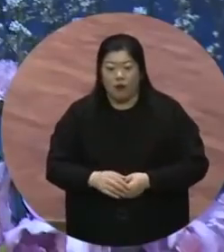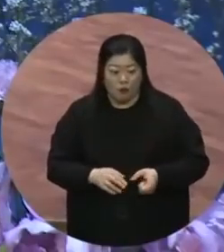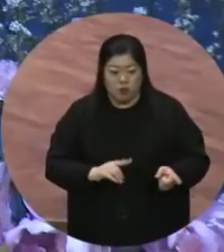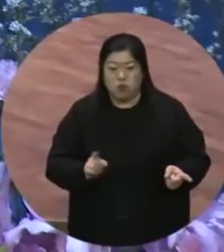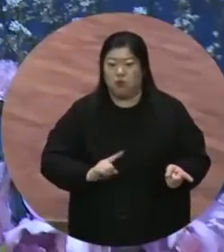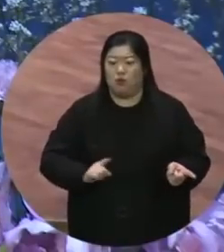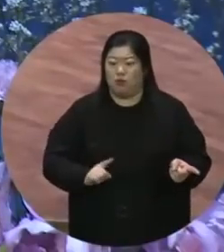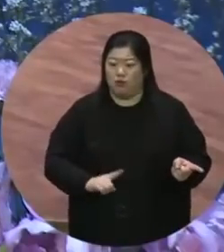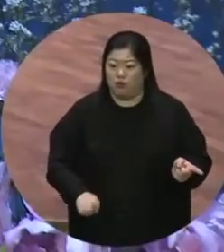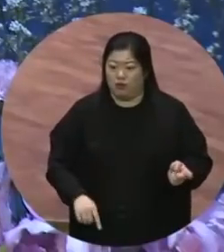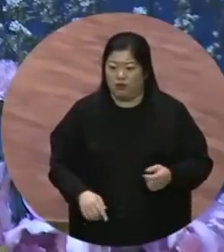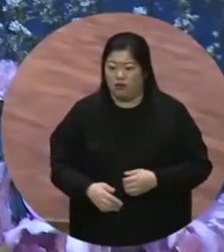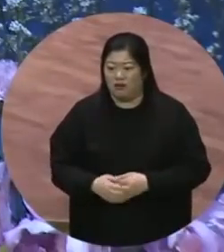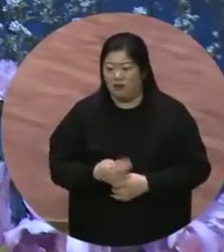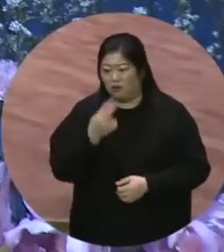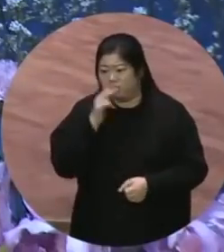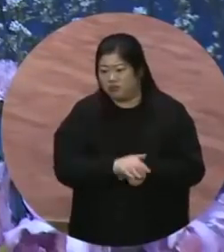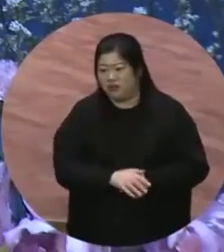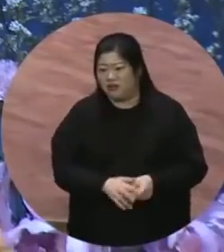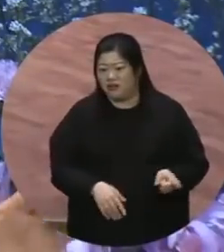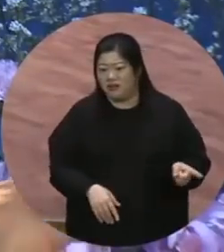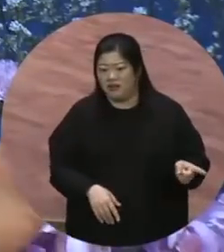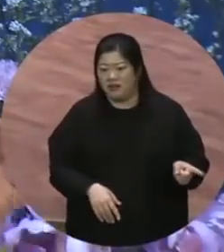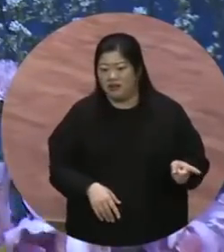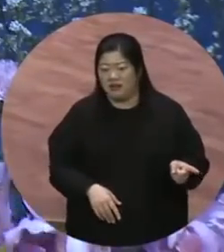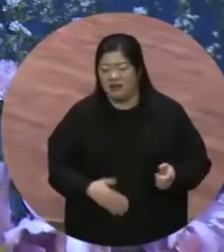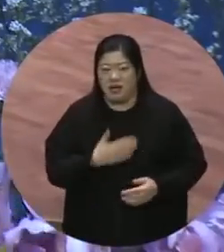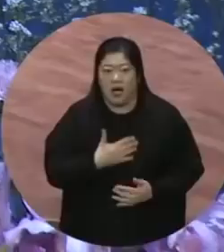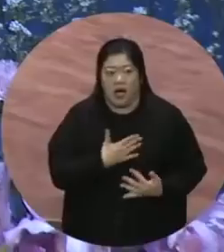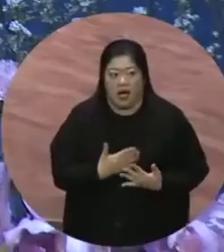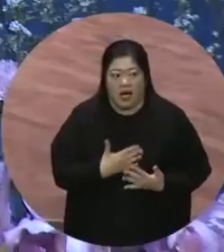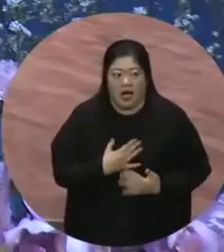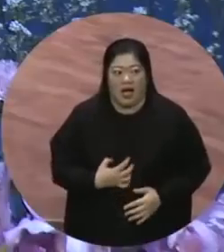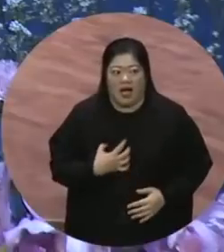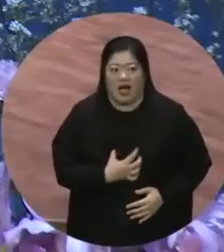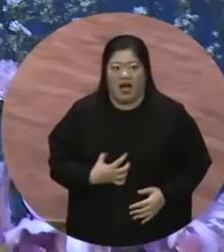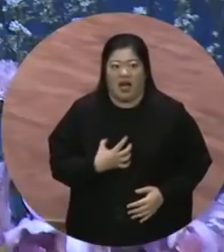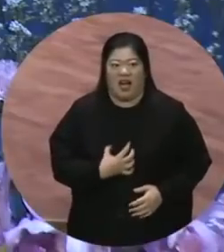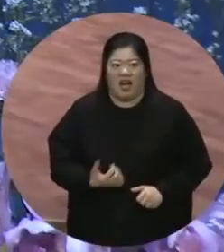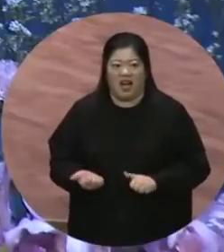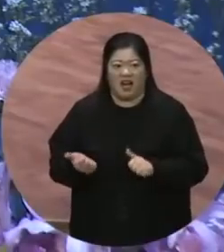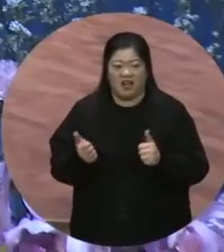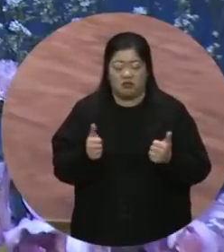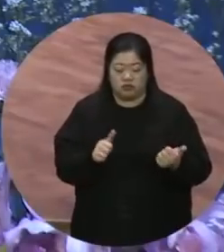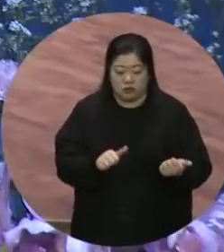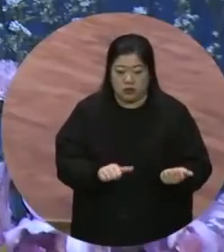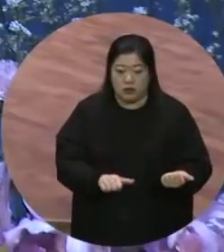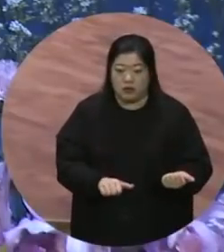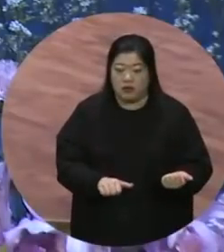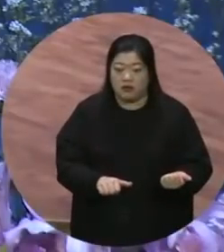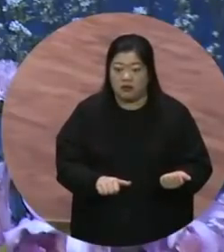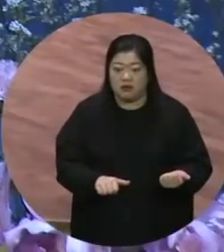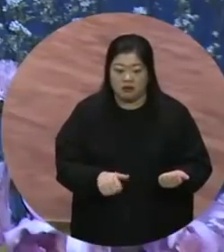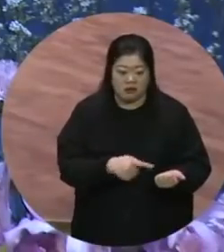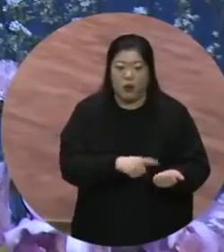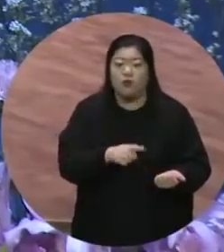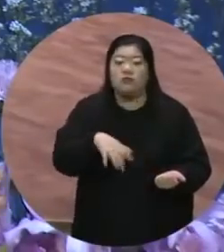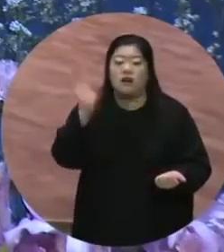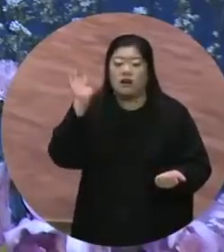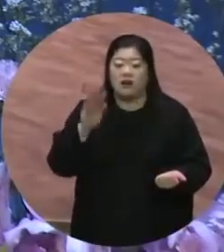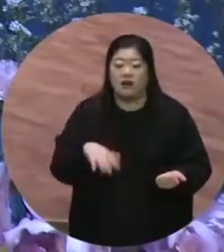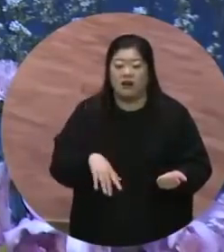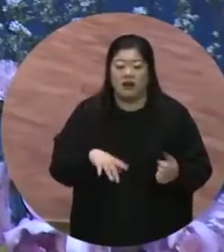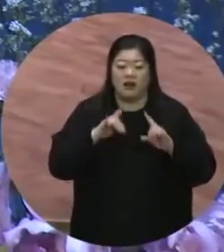그렇게 불행하게 살고 있습니다. 그러다가 어떻게 해요? 영원한 멸망길로. 마귀가 있는 곳이 지옥이에요.